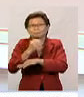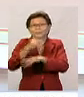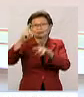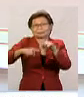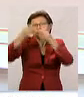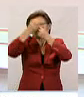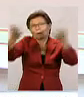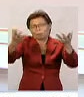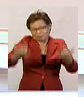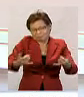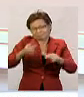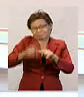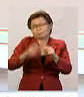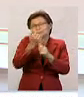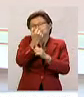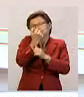dapat diumumkan buat masa ini.